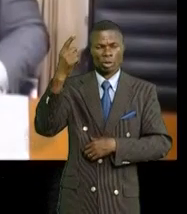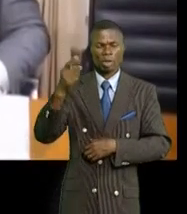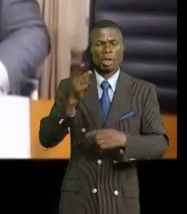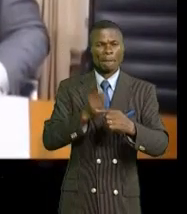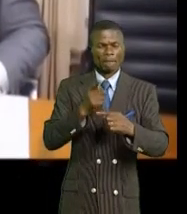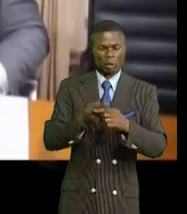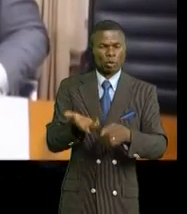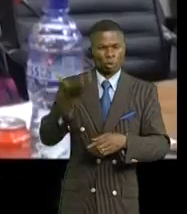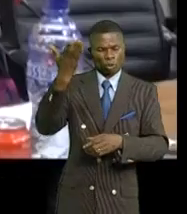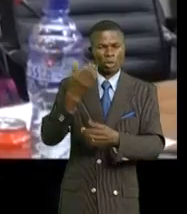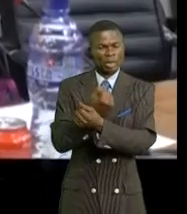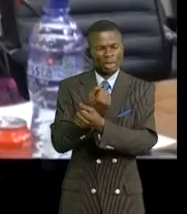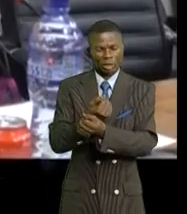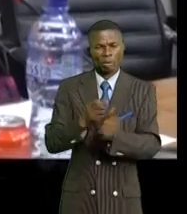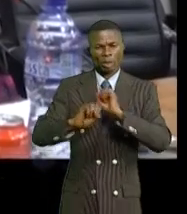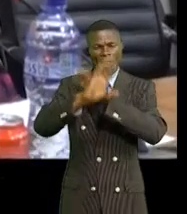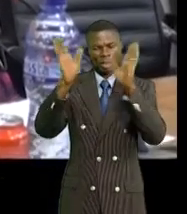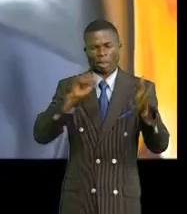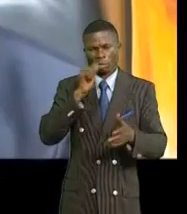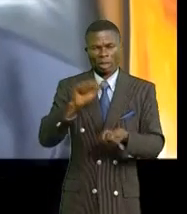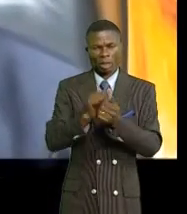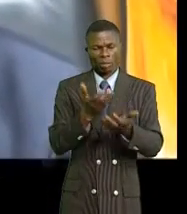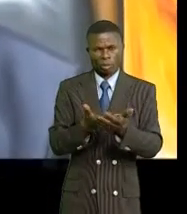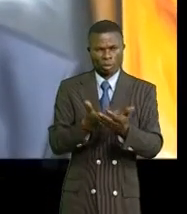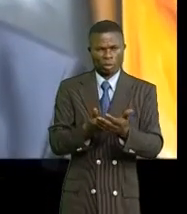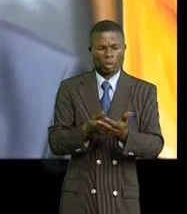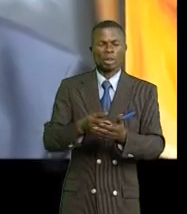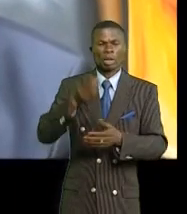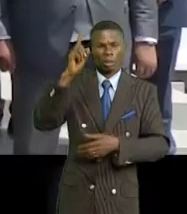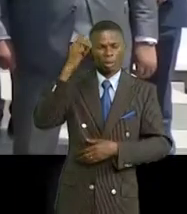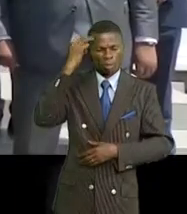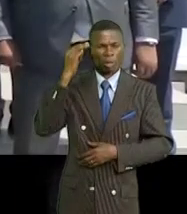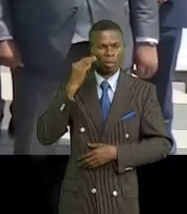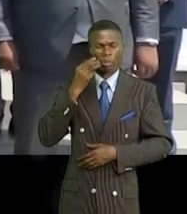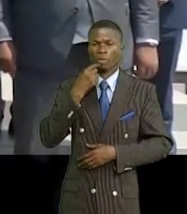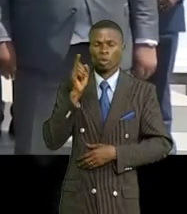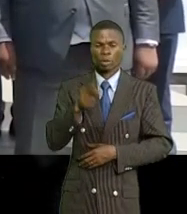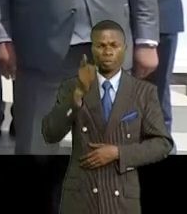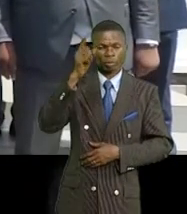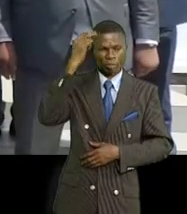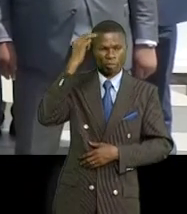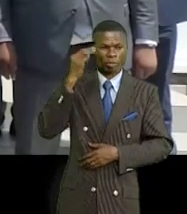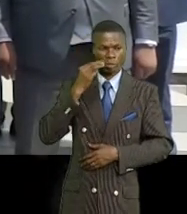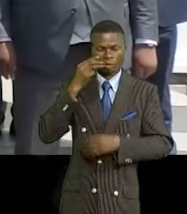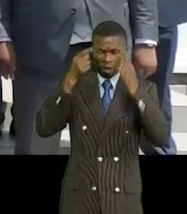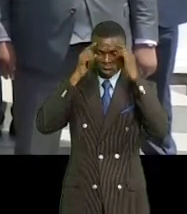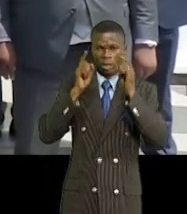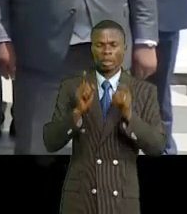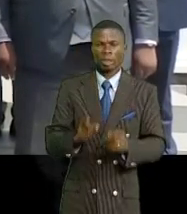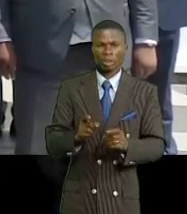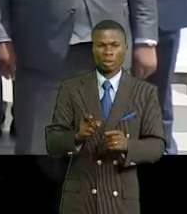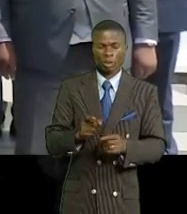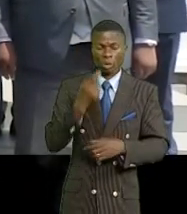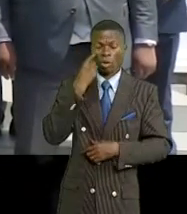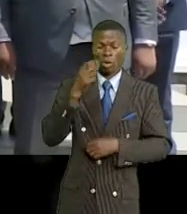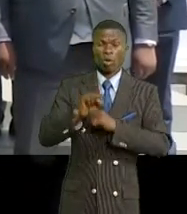qui ne respectent pas la traçabilité. À ce sujet, le chef du gouvernement a instruit. Le Premier ministre il a pris l'option de voir